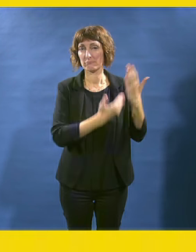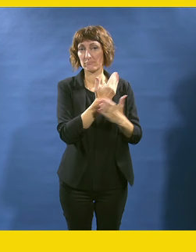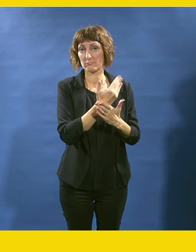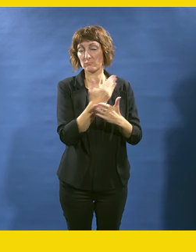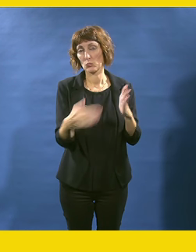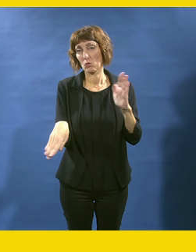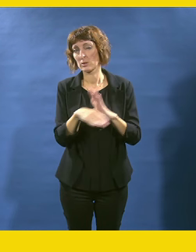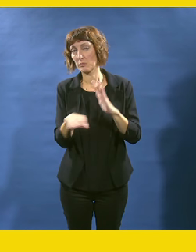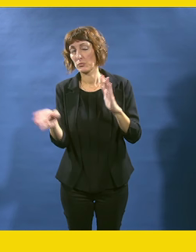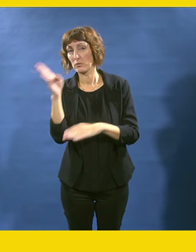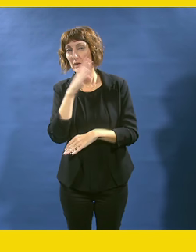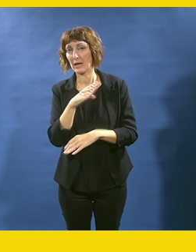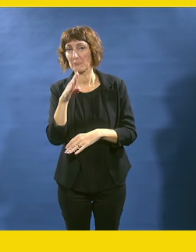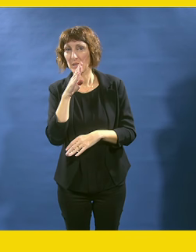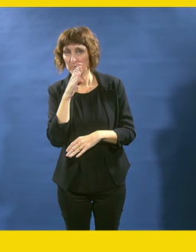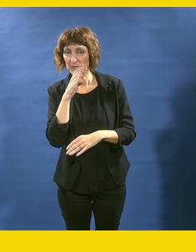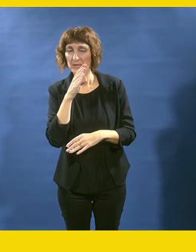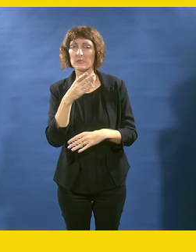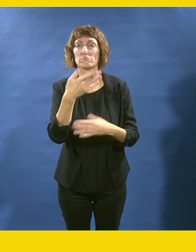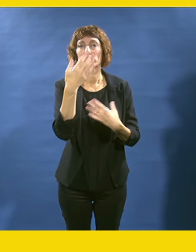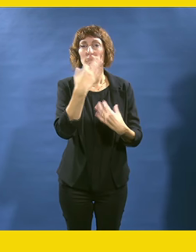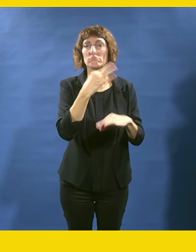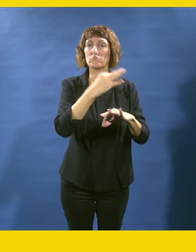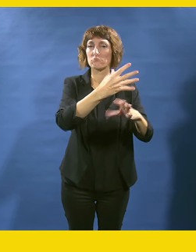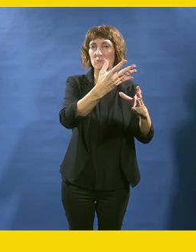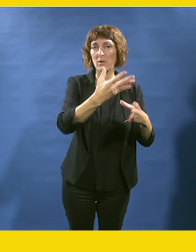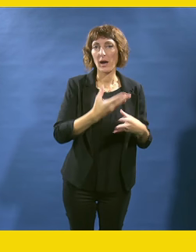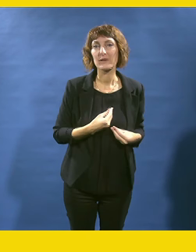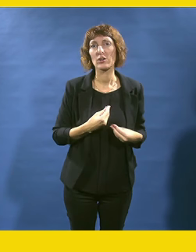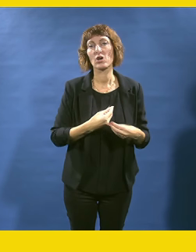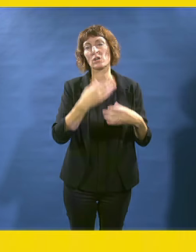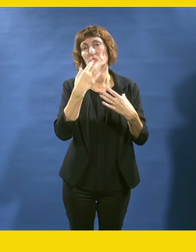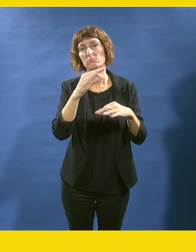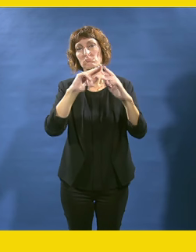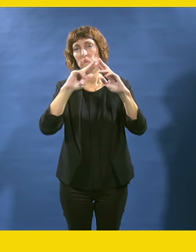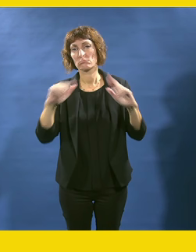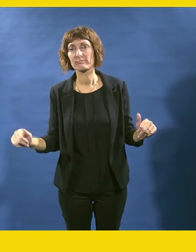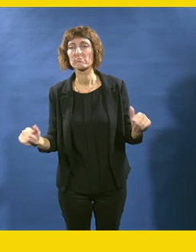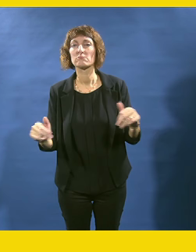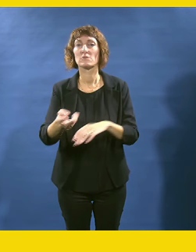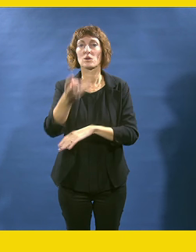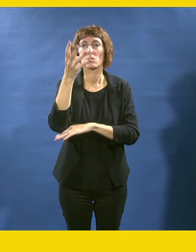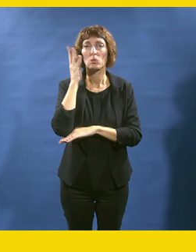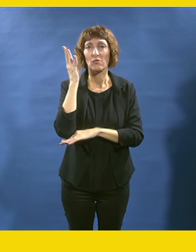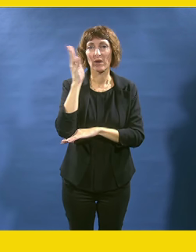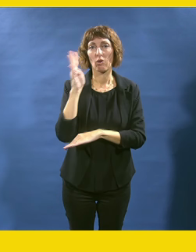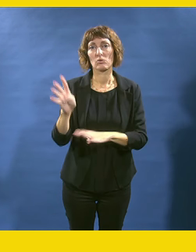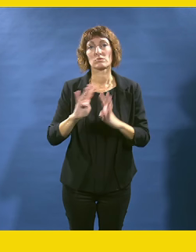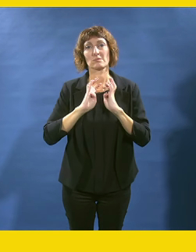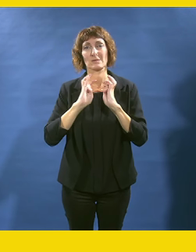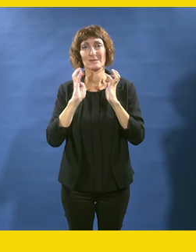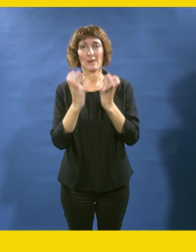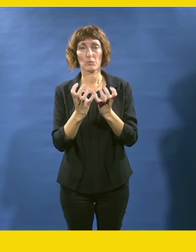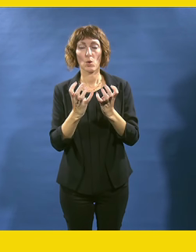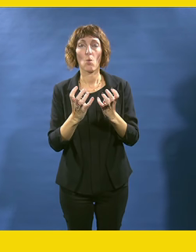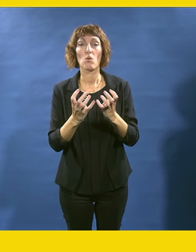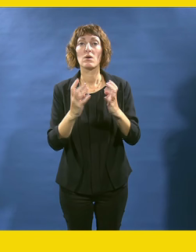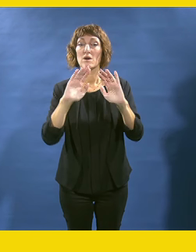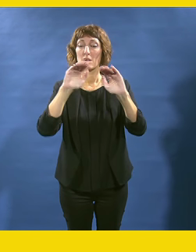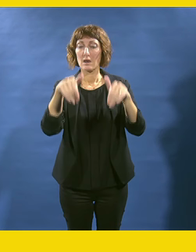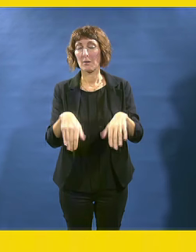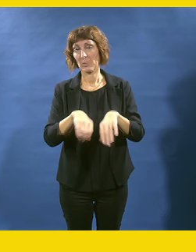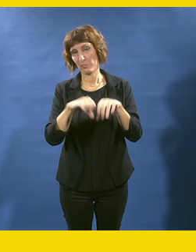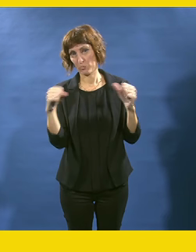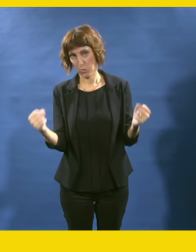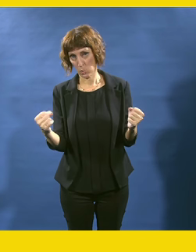d'après-midi avec des discours d'accueil, d'introduction, une conférence, deux tables rondes. Et puis, on fera une pause entre les